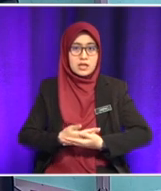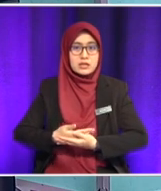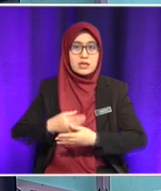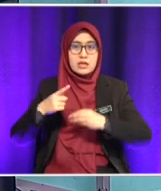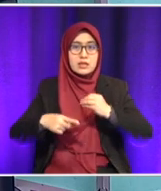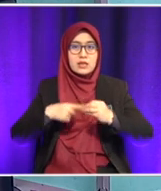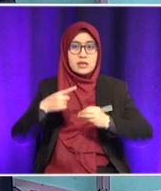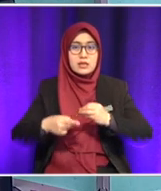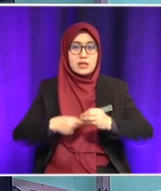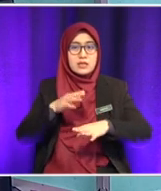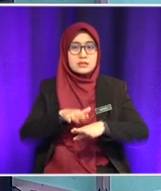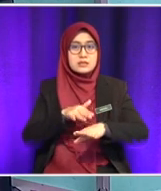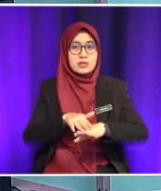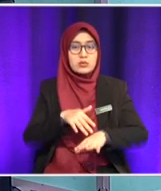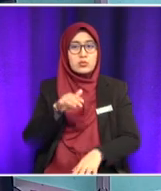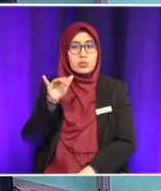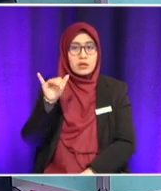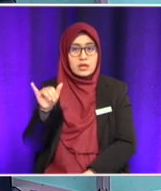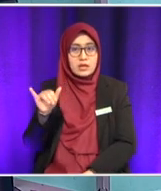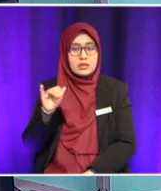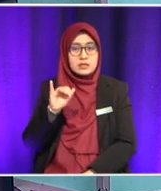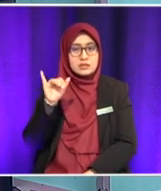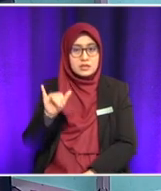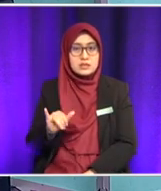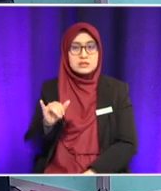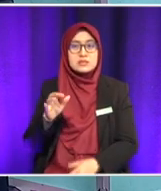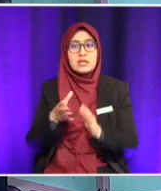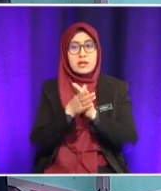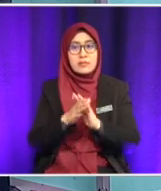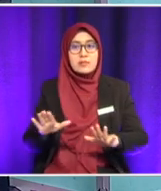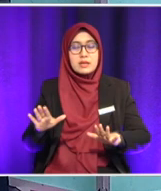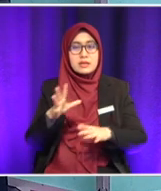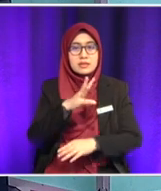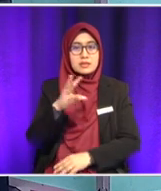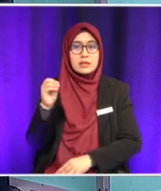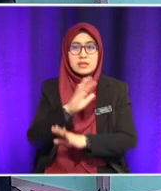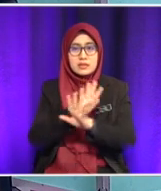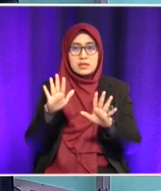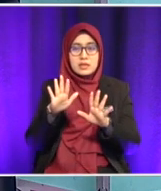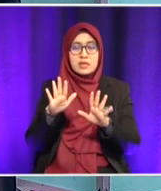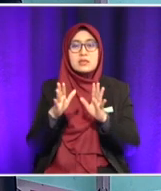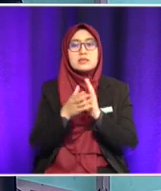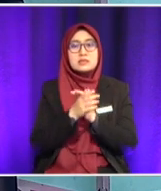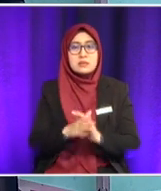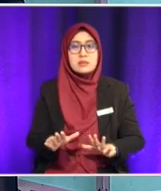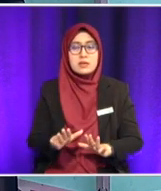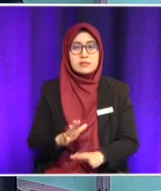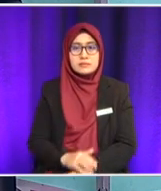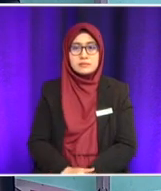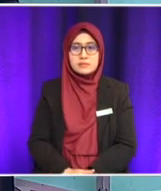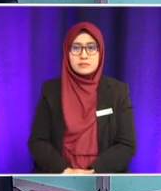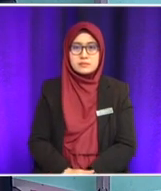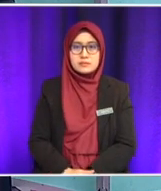sentuhan yang tidak Selamat ya tidak sepatu kawan kepada anaknya siapa sekalipun tidak boleh sentuh pada